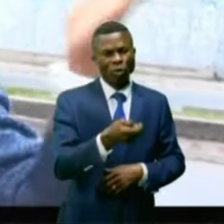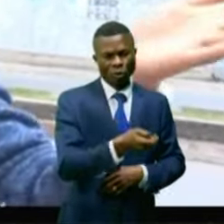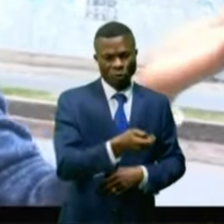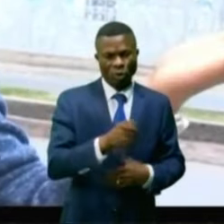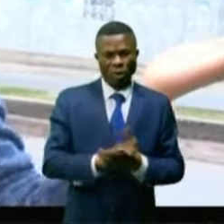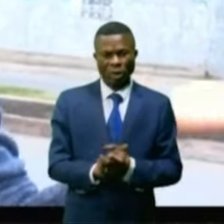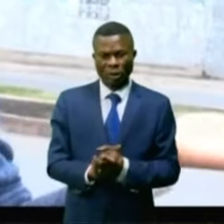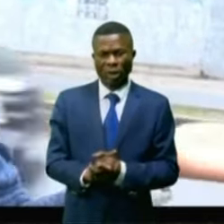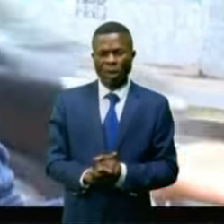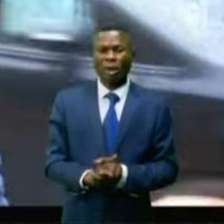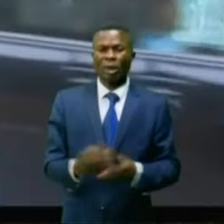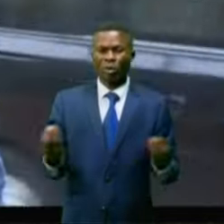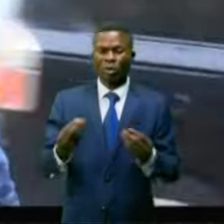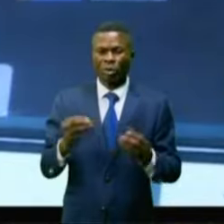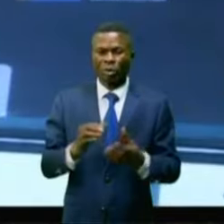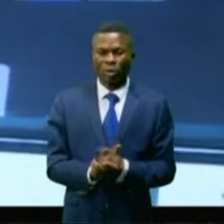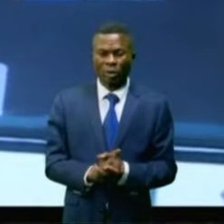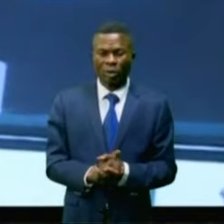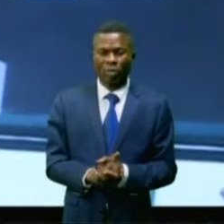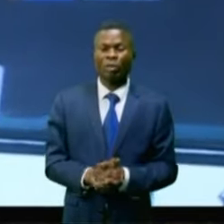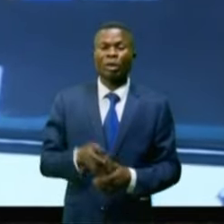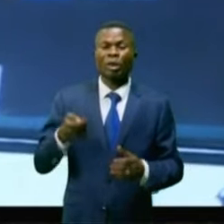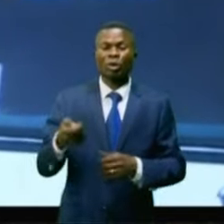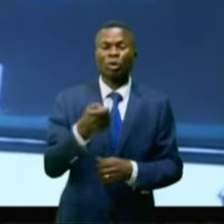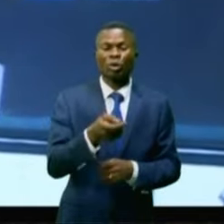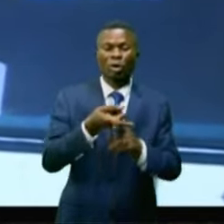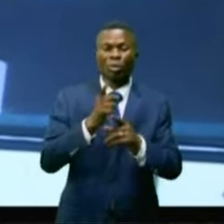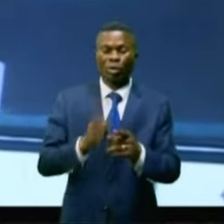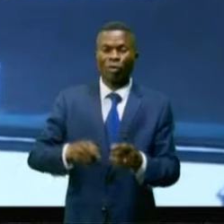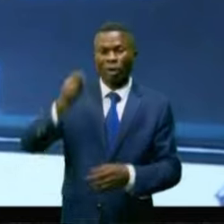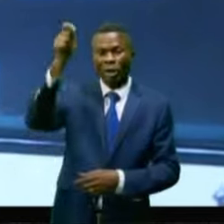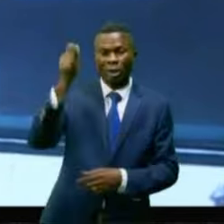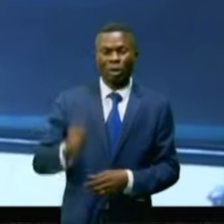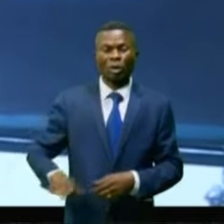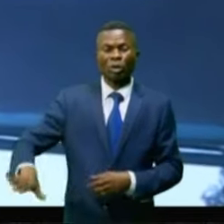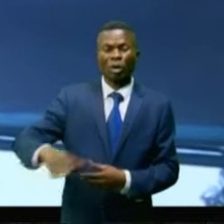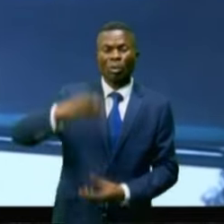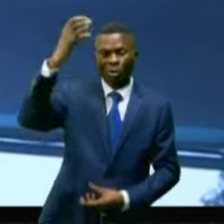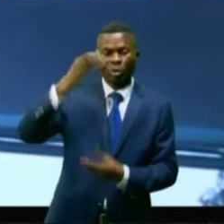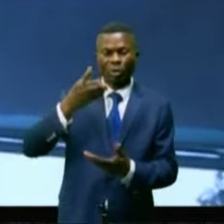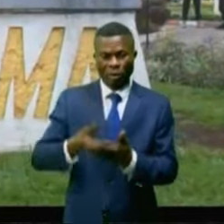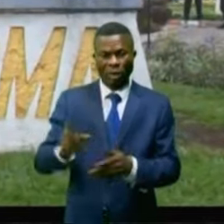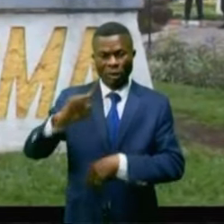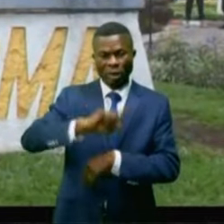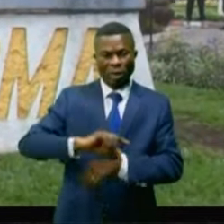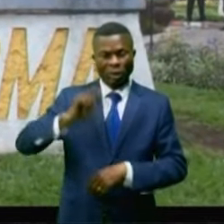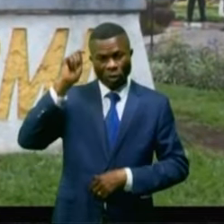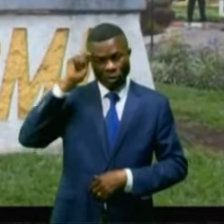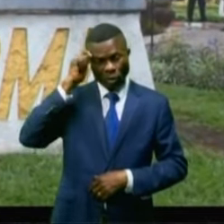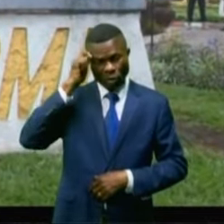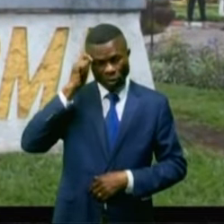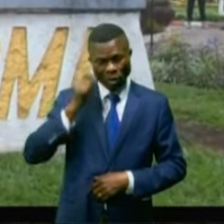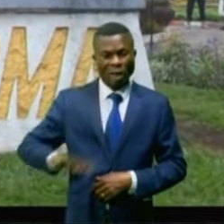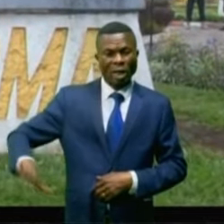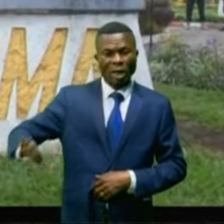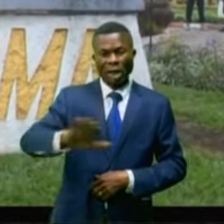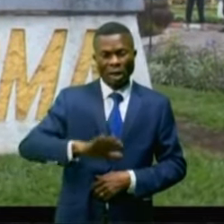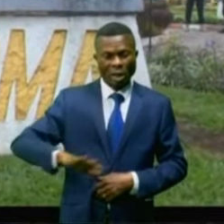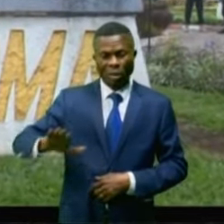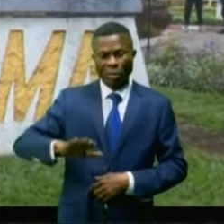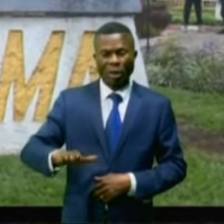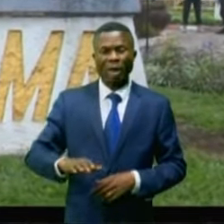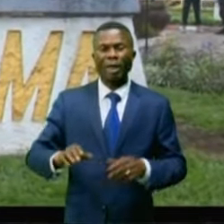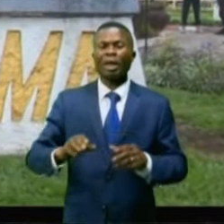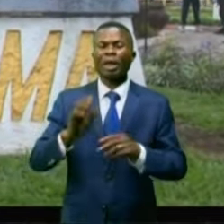C'est causé par nos voisins, là, le Rwandais. Cette journée des génocides sera commémorée sur toute l'étendue du territoire